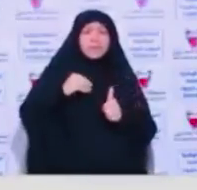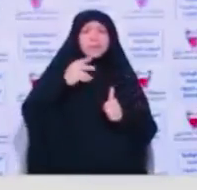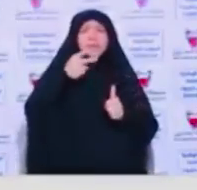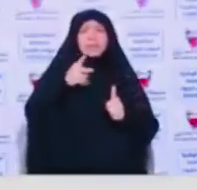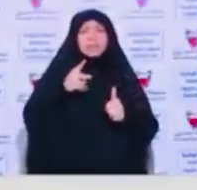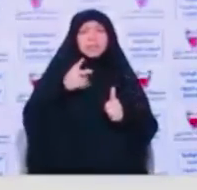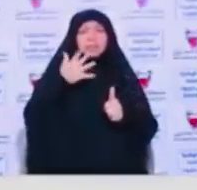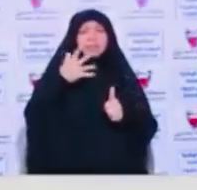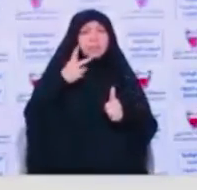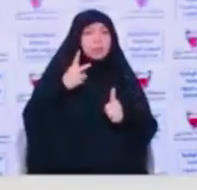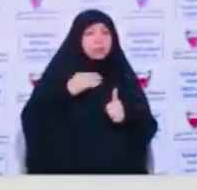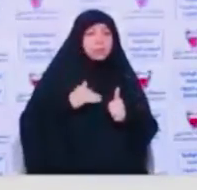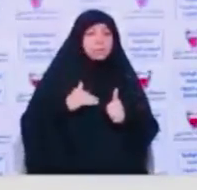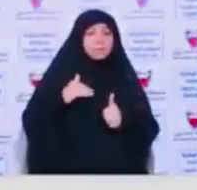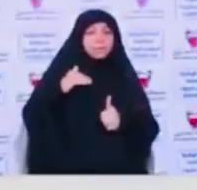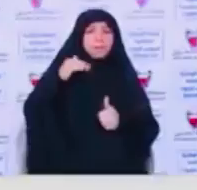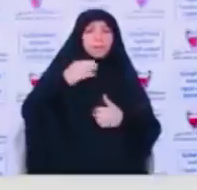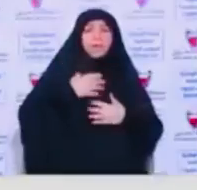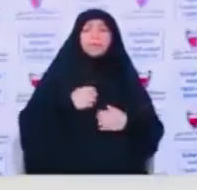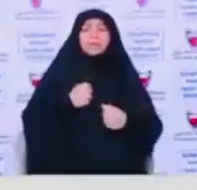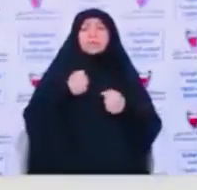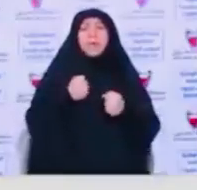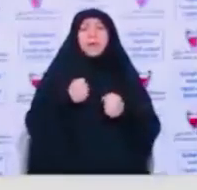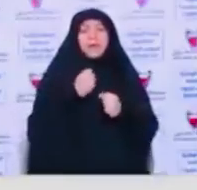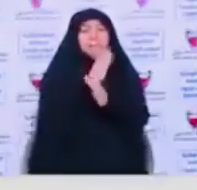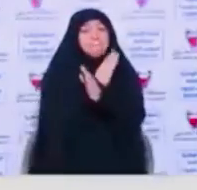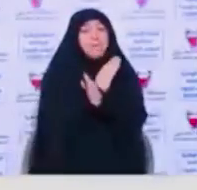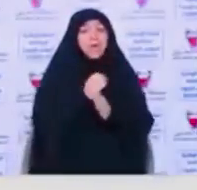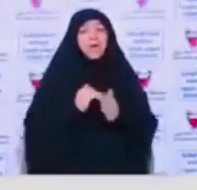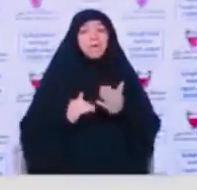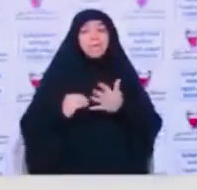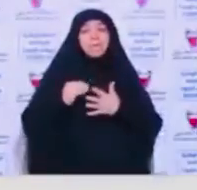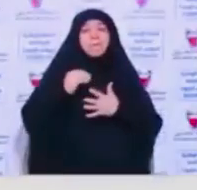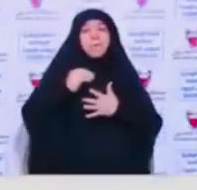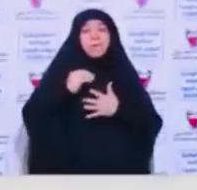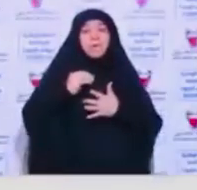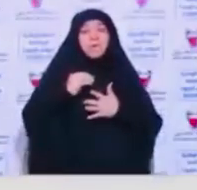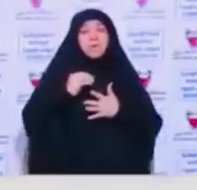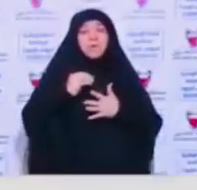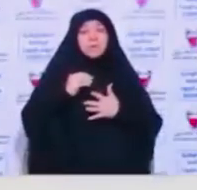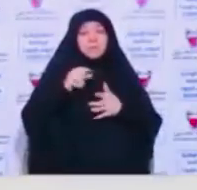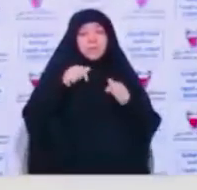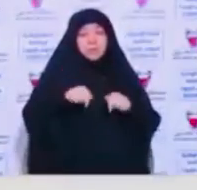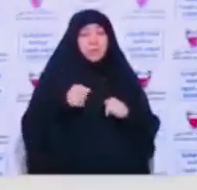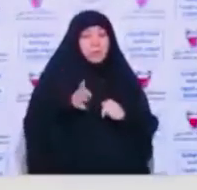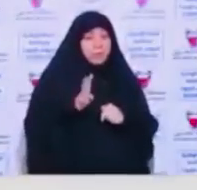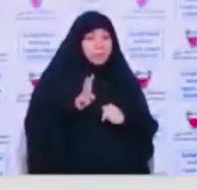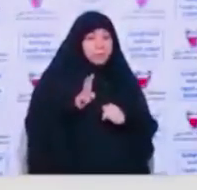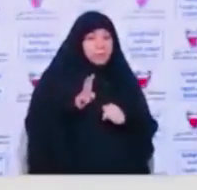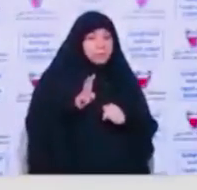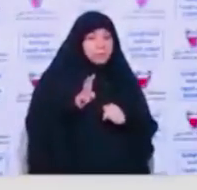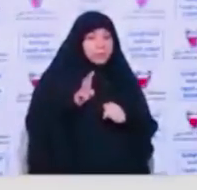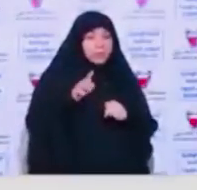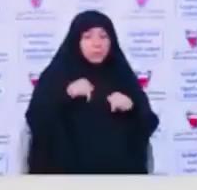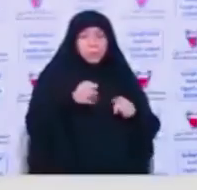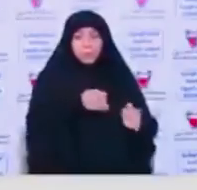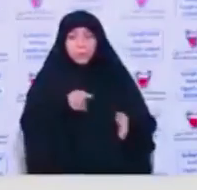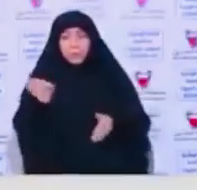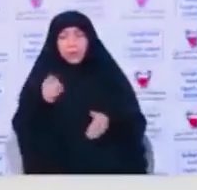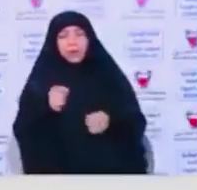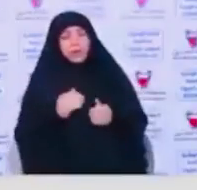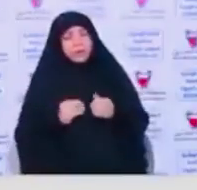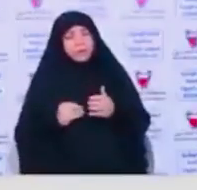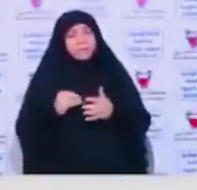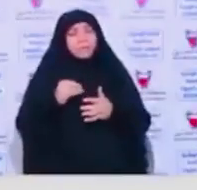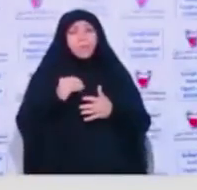نشاطا لهذه الأجسام المضادة، وبالتالي احنا نحرص على أخذ المتبرعين اللي طاف عليهم 14 يوم من تاريخ